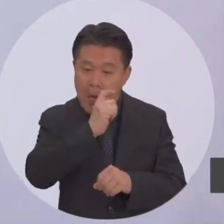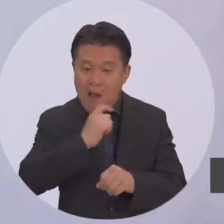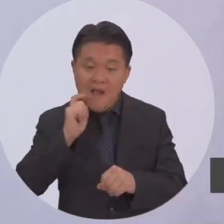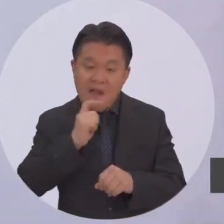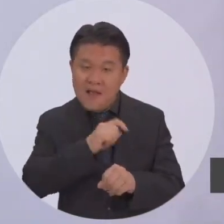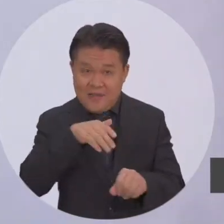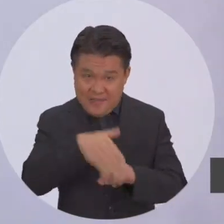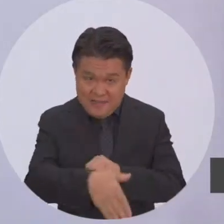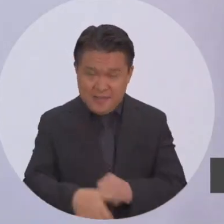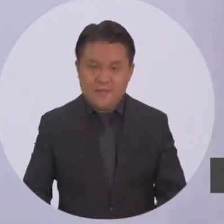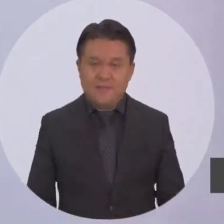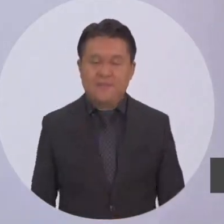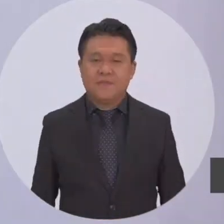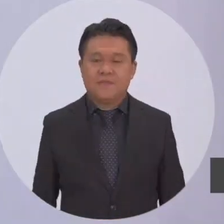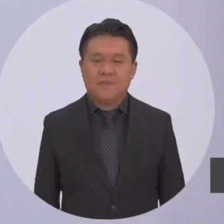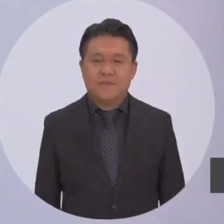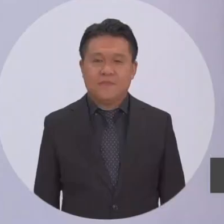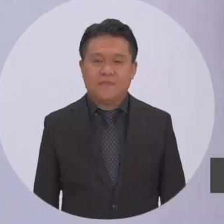순서로 면도합니다.